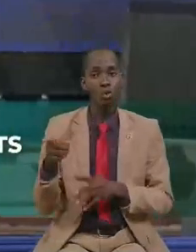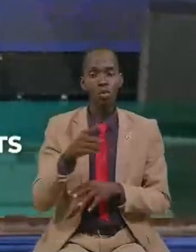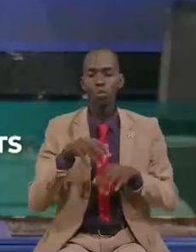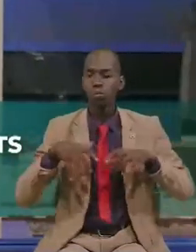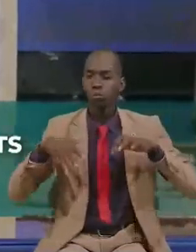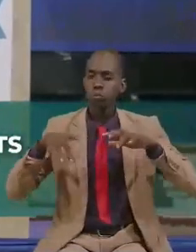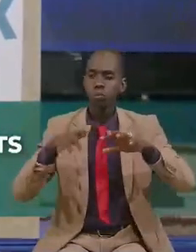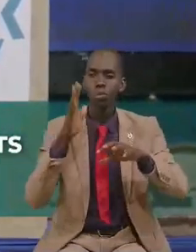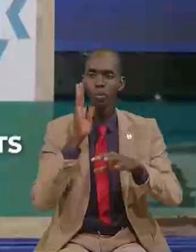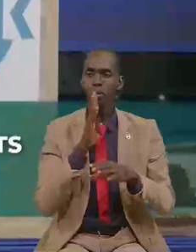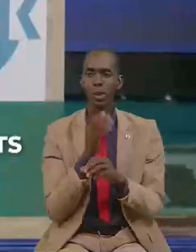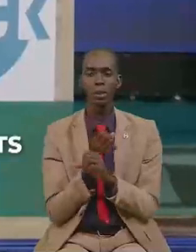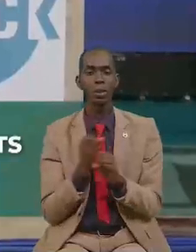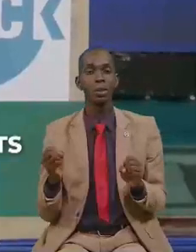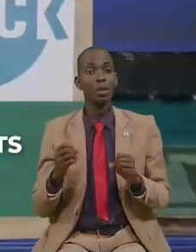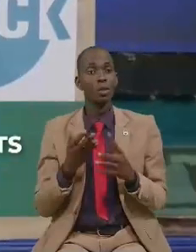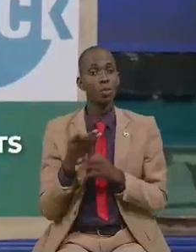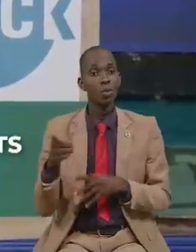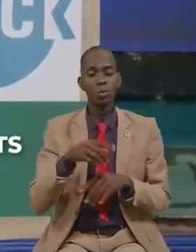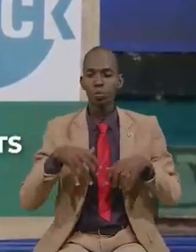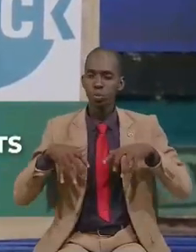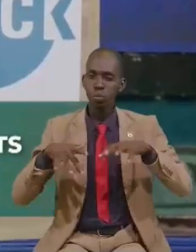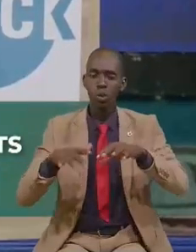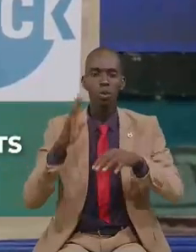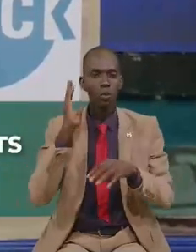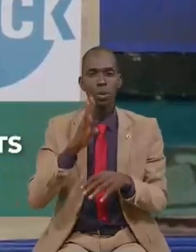des multitudes seront guéries. Tu